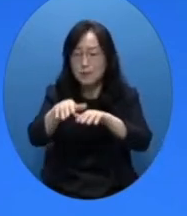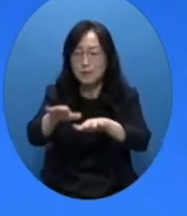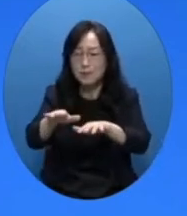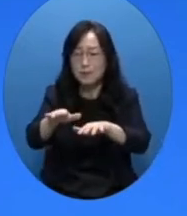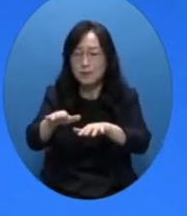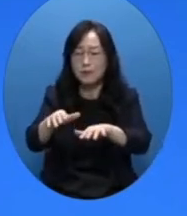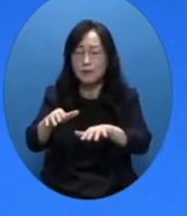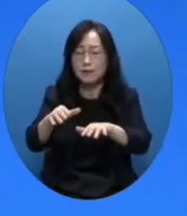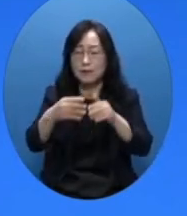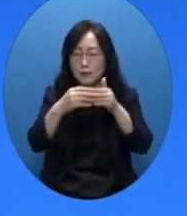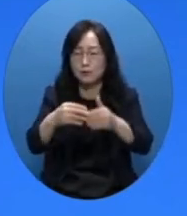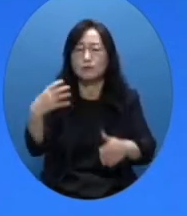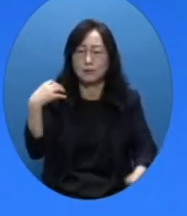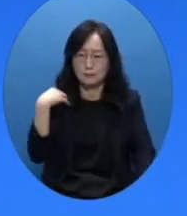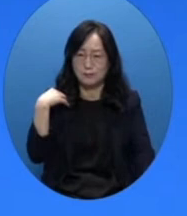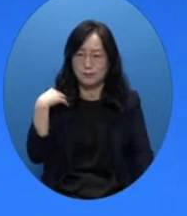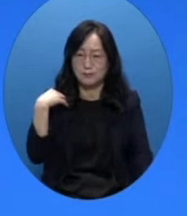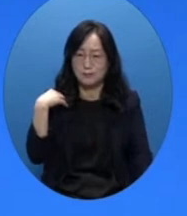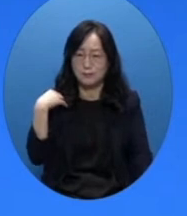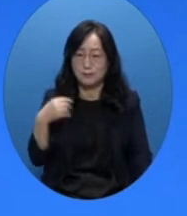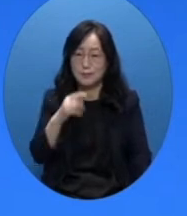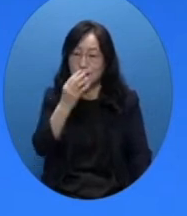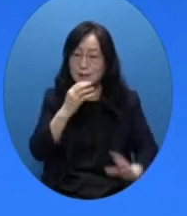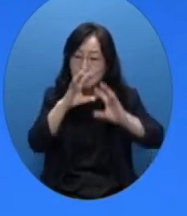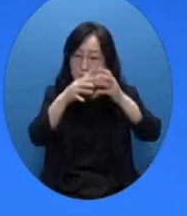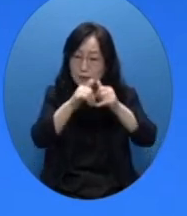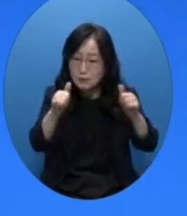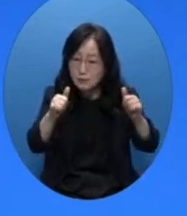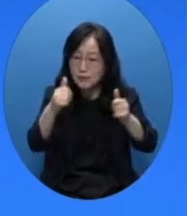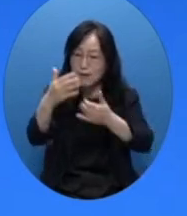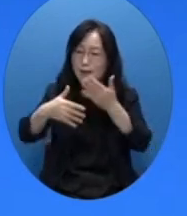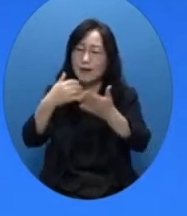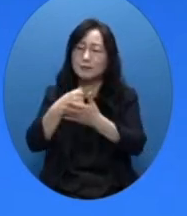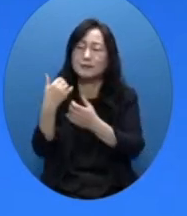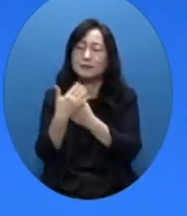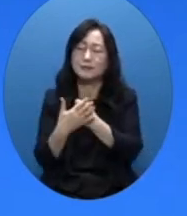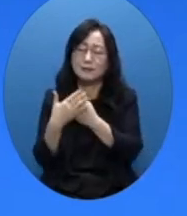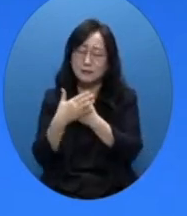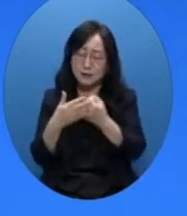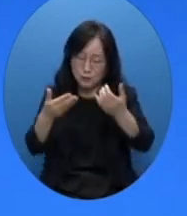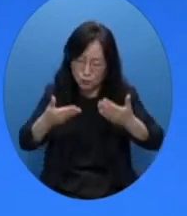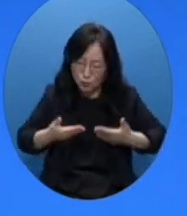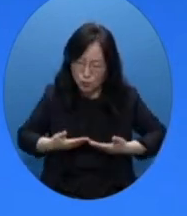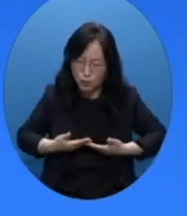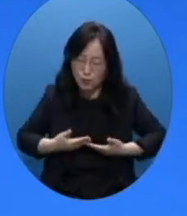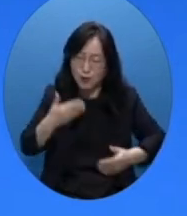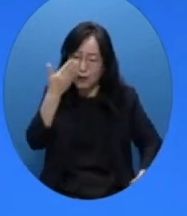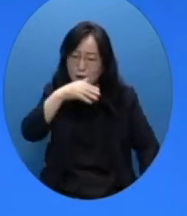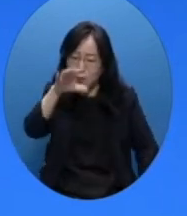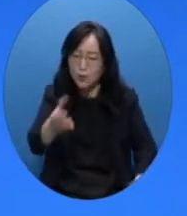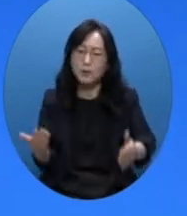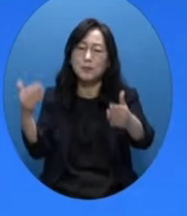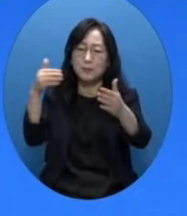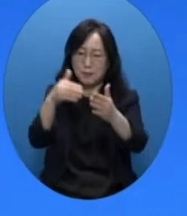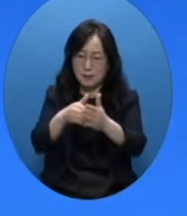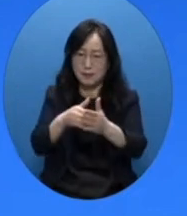주셨습니다. 저들이 그 하나님의 은혜 가운데 가나안 땅에 다다르게 된 것입니다.